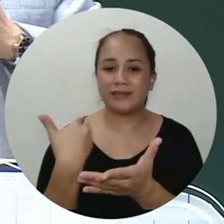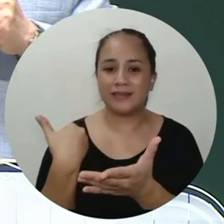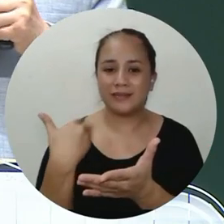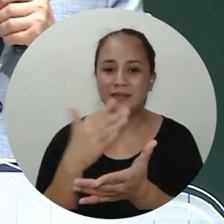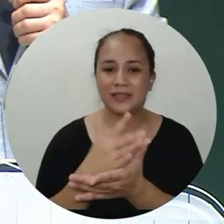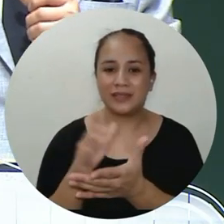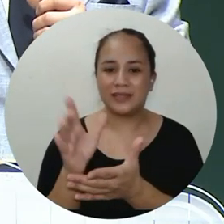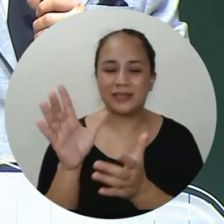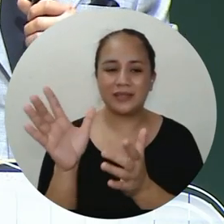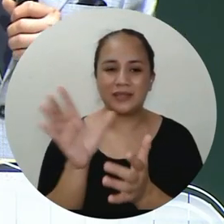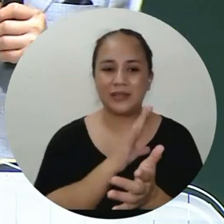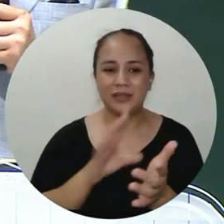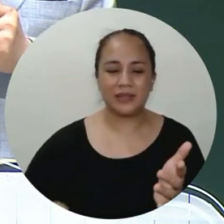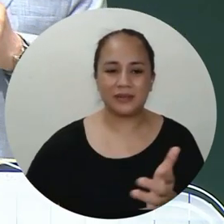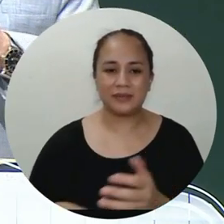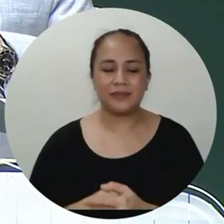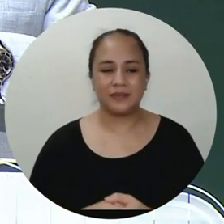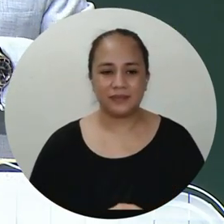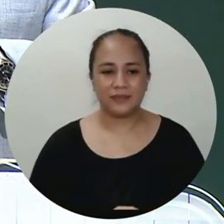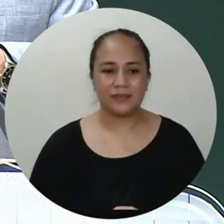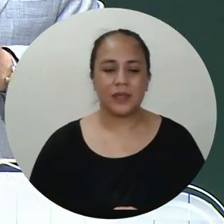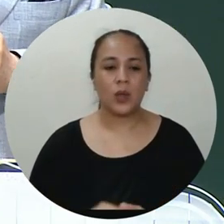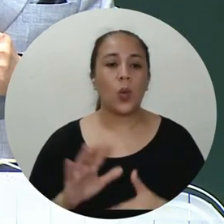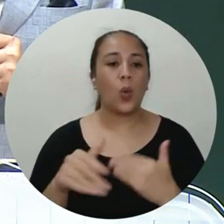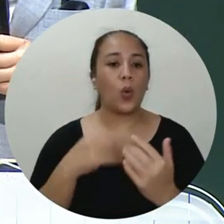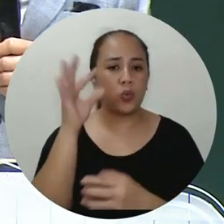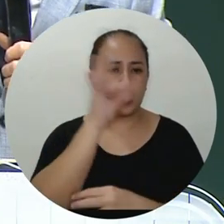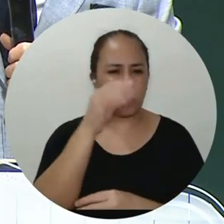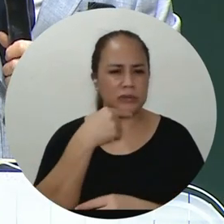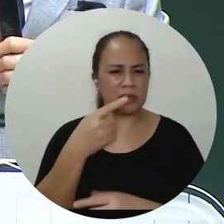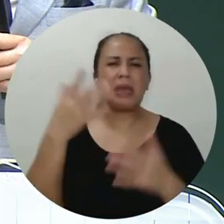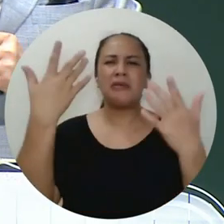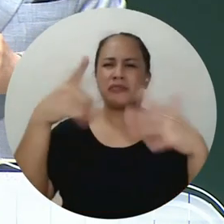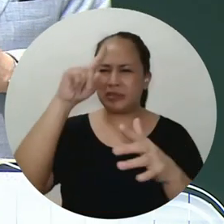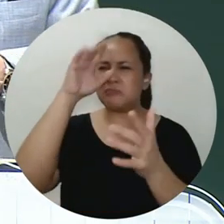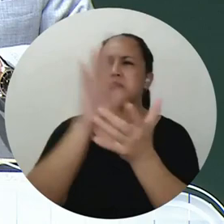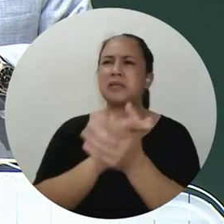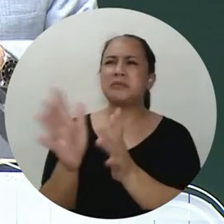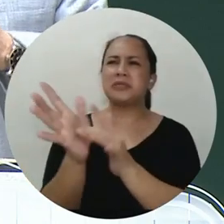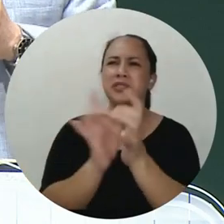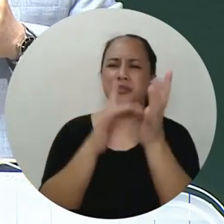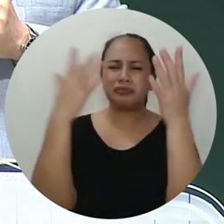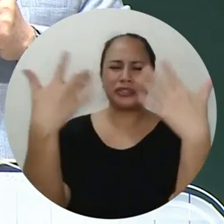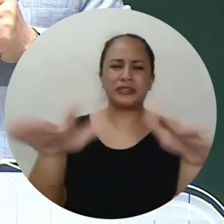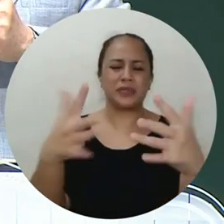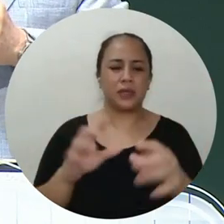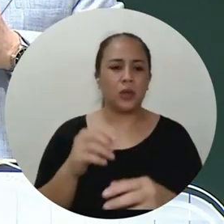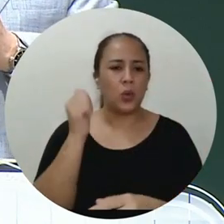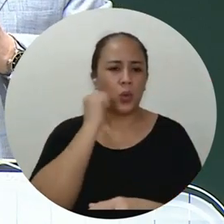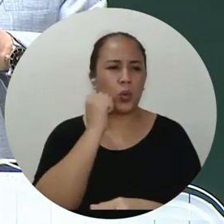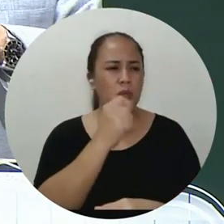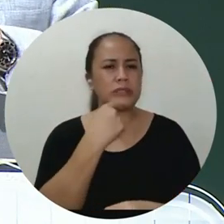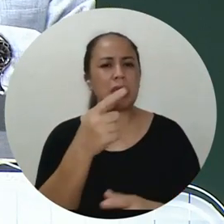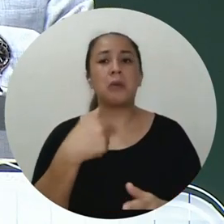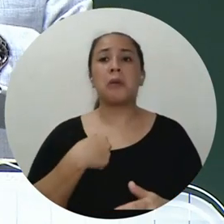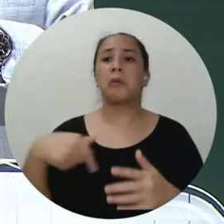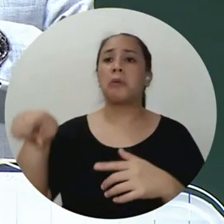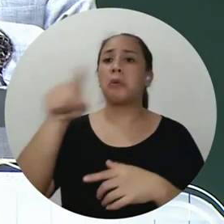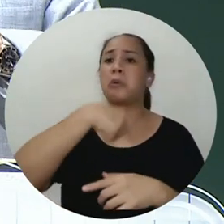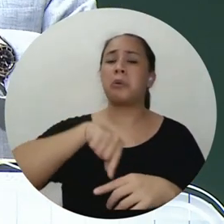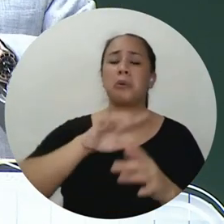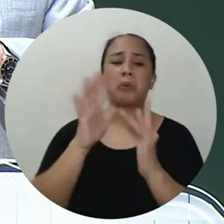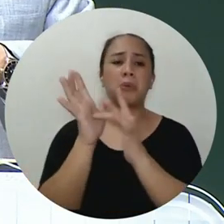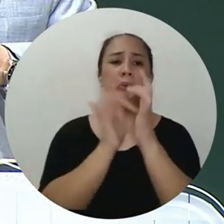필리핀 사람들은 다 예수 믿는다 그래요. All Filipinos say that they all believe in Jesus. 다 크리스찬이라 그래요. They all say they're Christians. 심지어 예수가